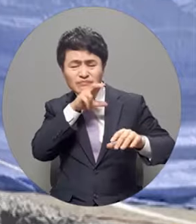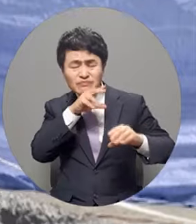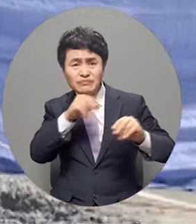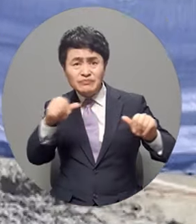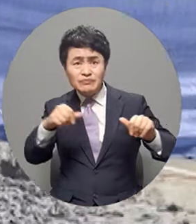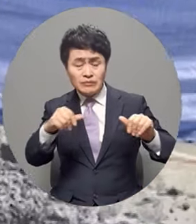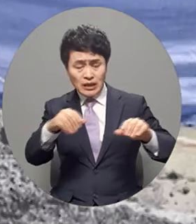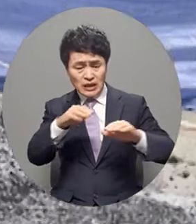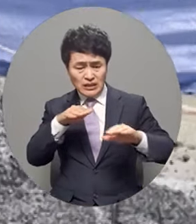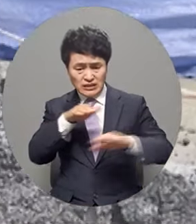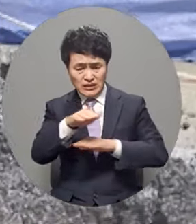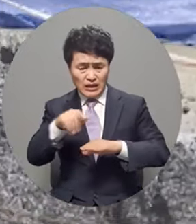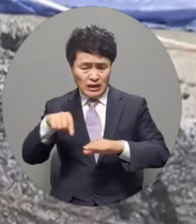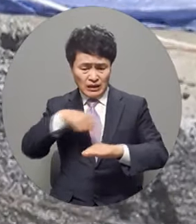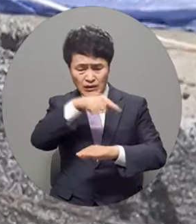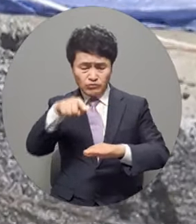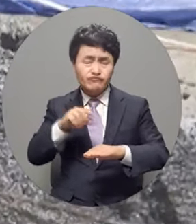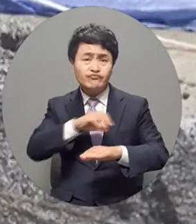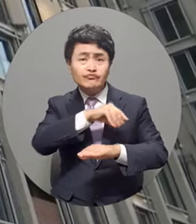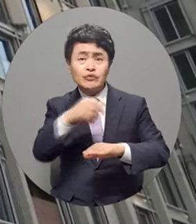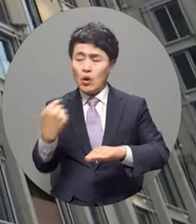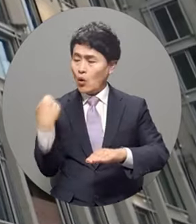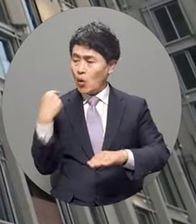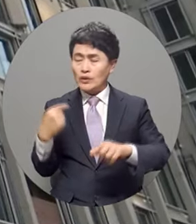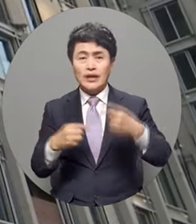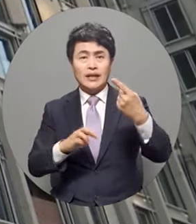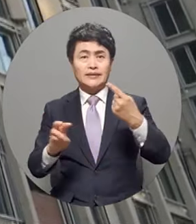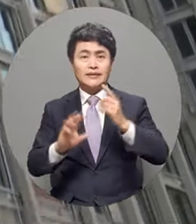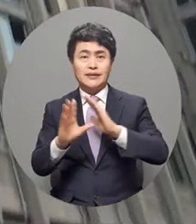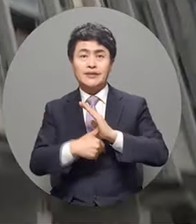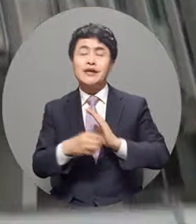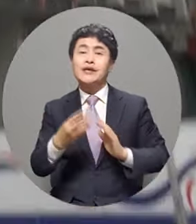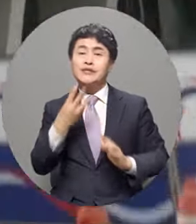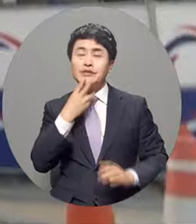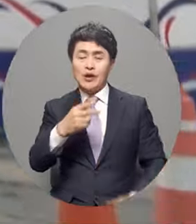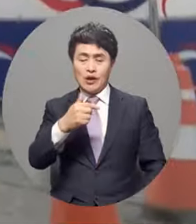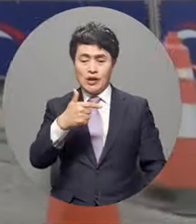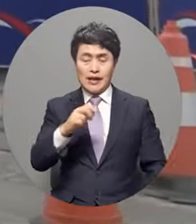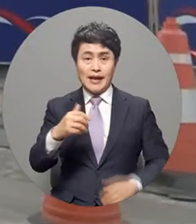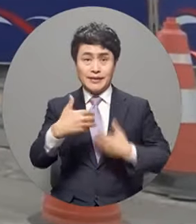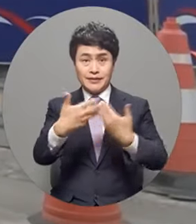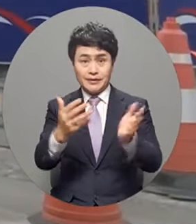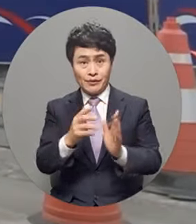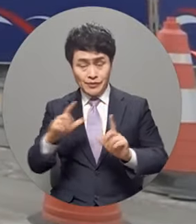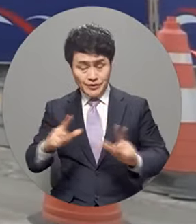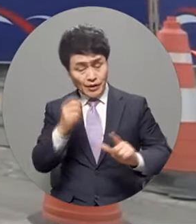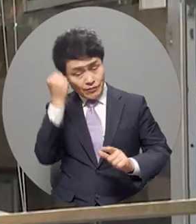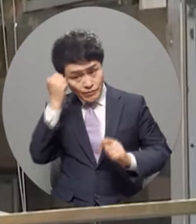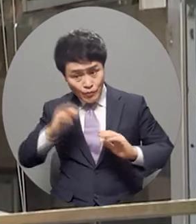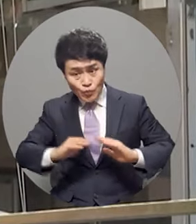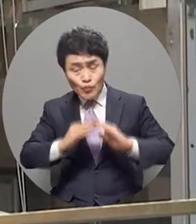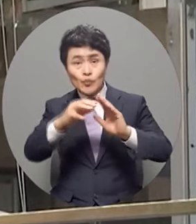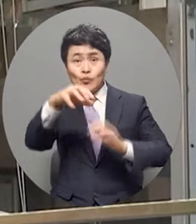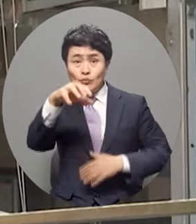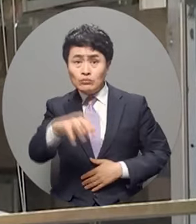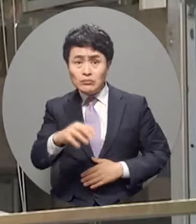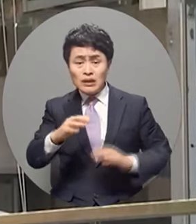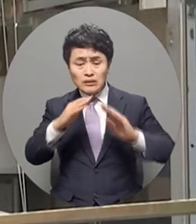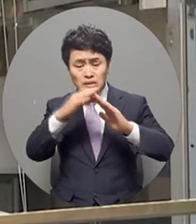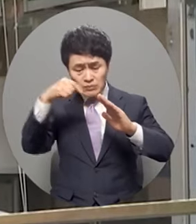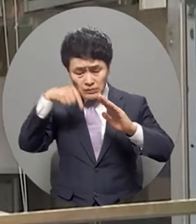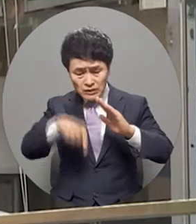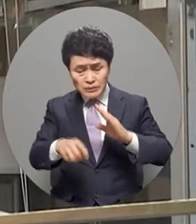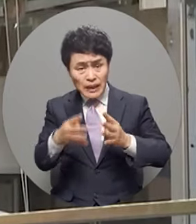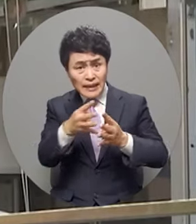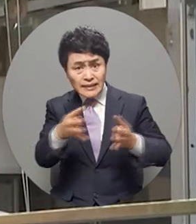차량을 뒤덮었습니다 어제 오후 1시 반쯤 서울 강서구에 한 생활형 숙박시설 건설 현장에서 건물 지하 4층